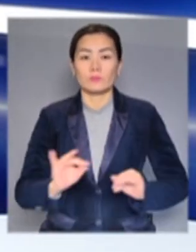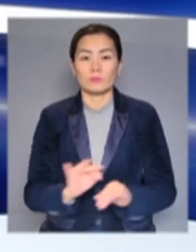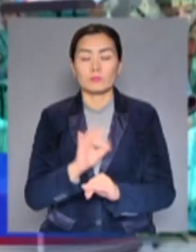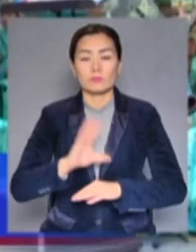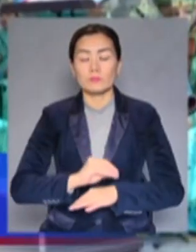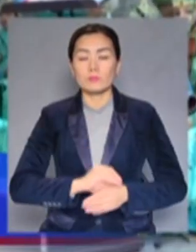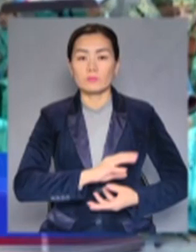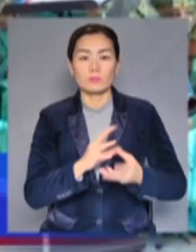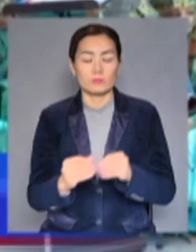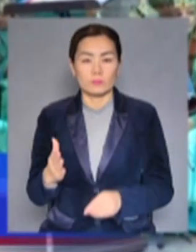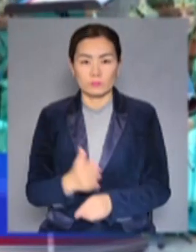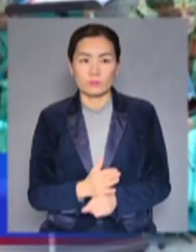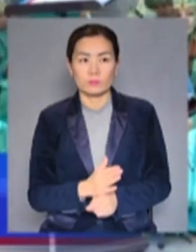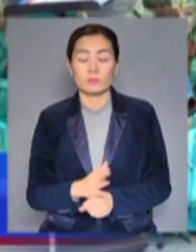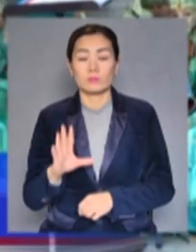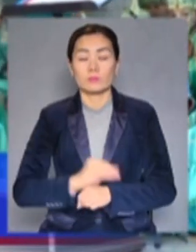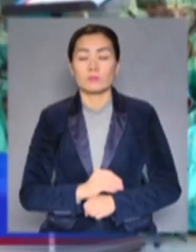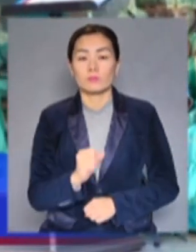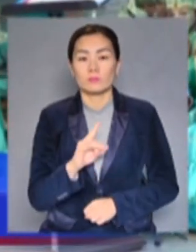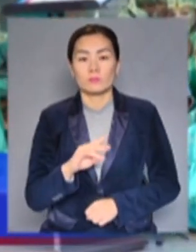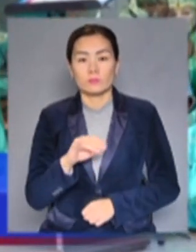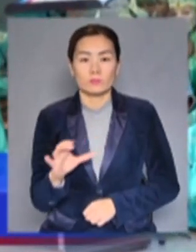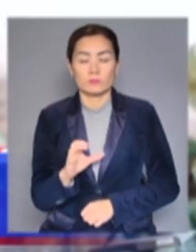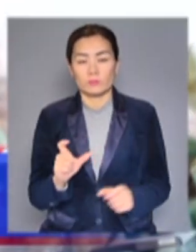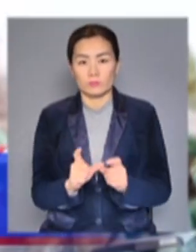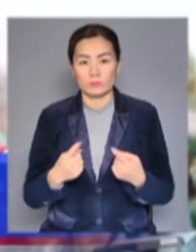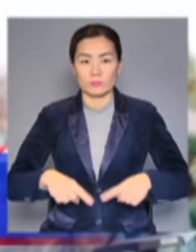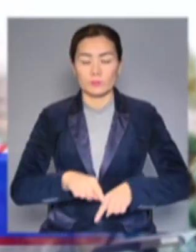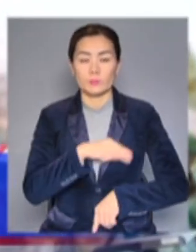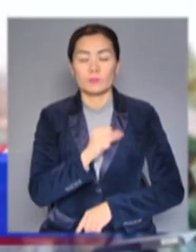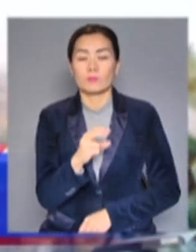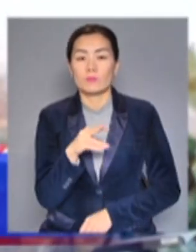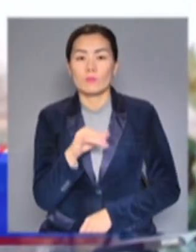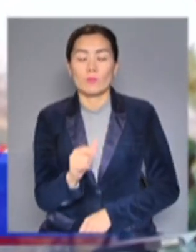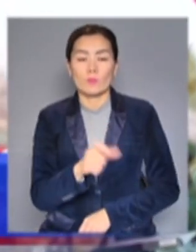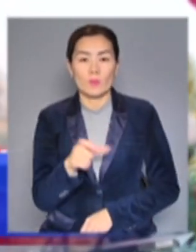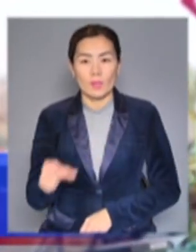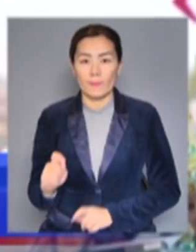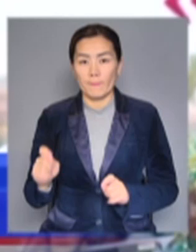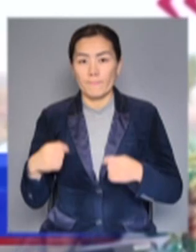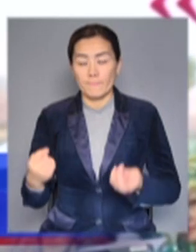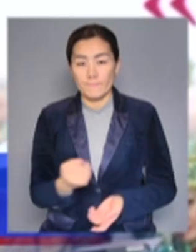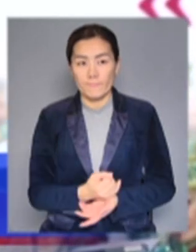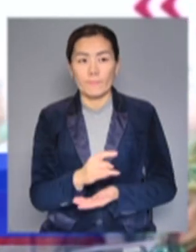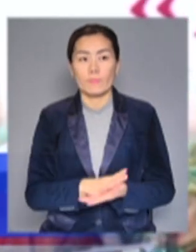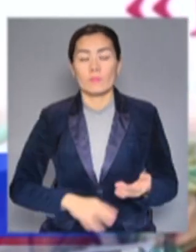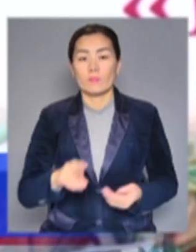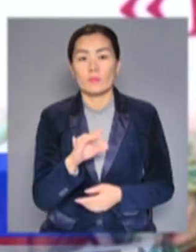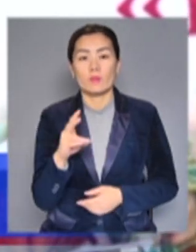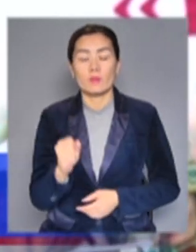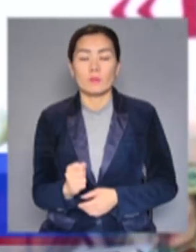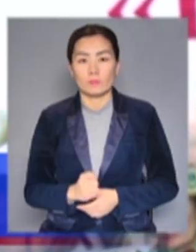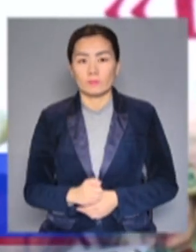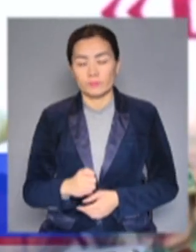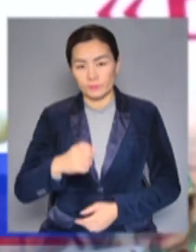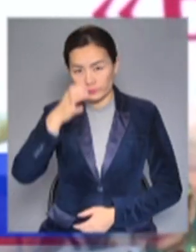шығармашылық кешімен қорытындыланды. Мәдени кеште Ықылас Дүкенұлы атындағы төсбелгі атыраулық зиялы қауым өкілдеріне табысталды. Сондай-ақ Дина Нұрпейісова